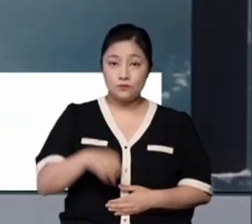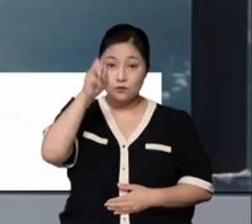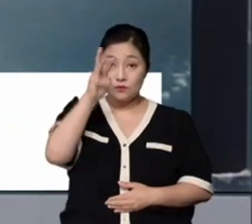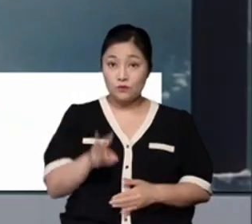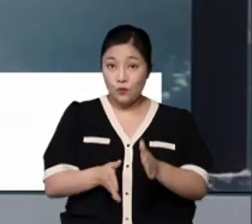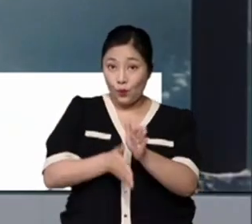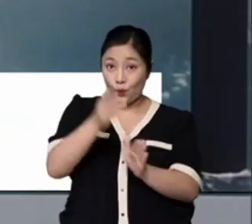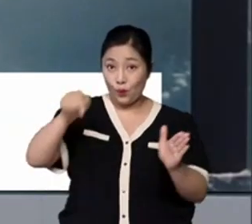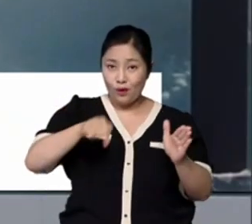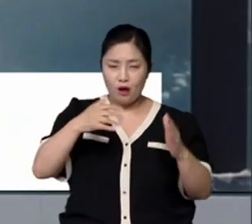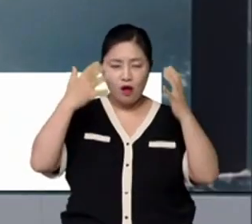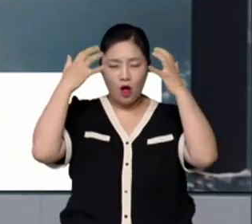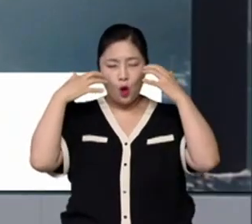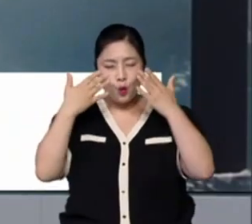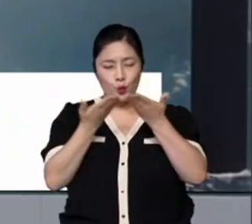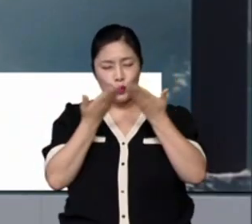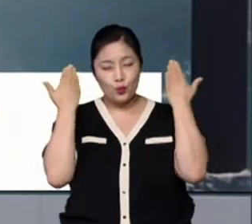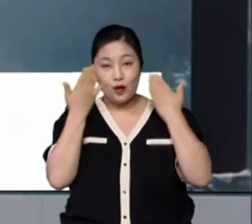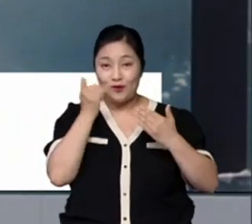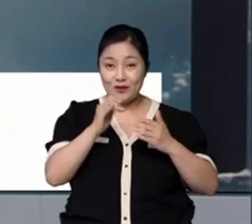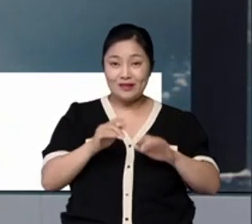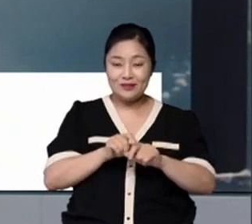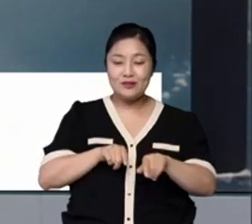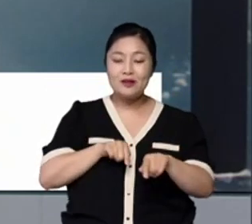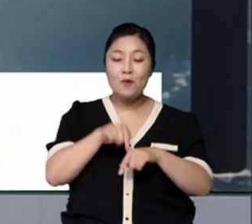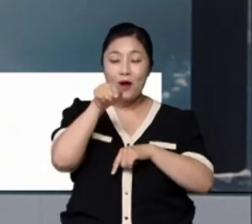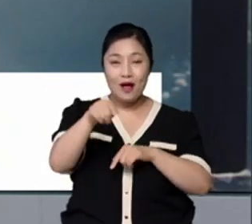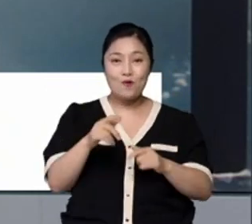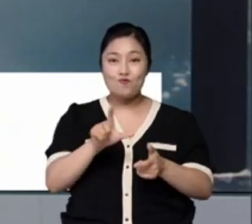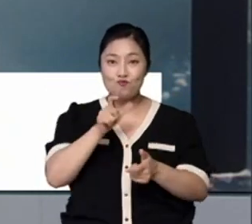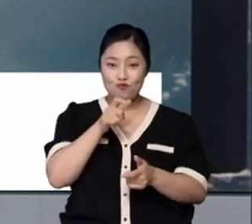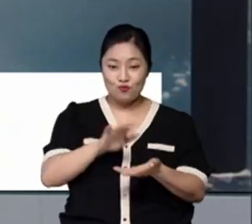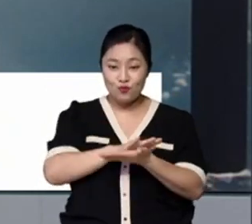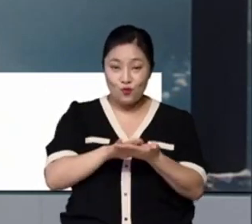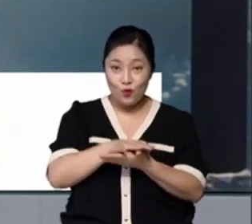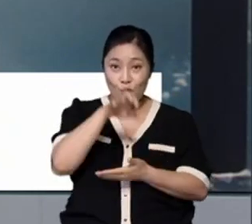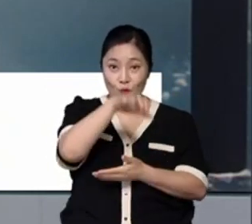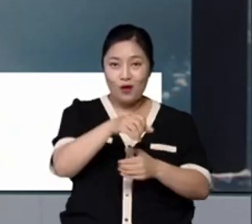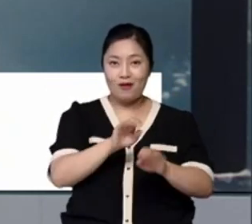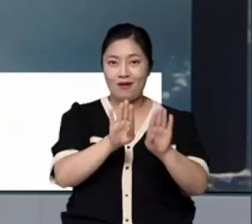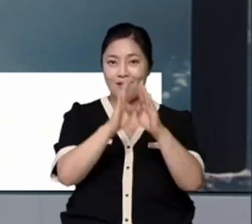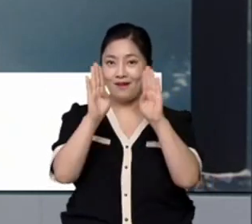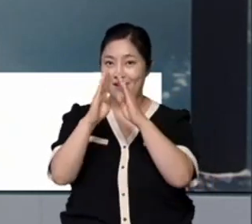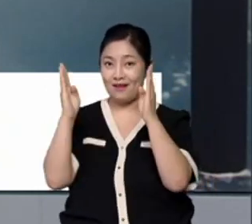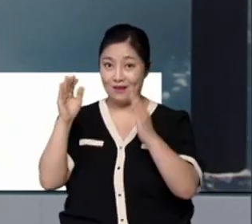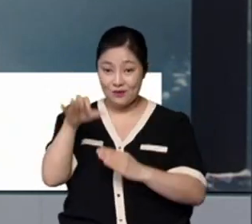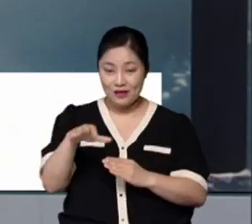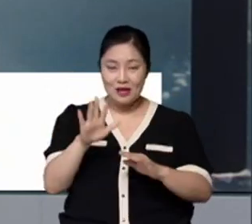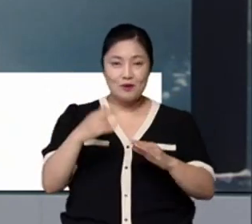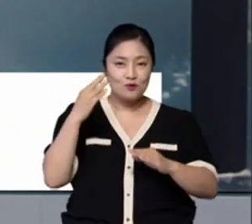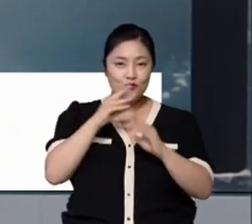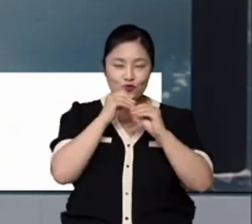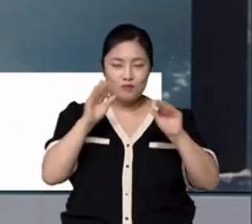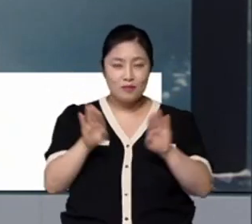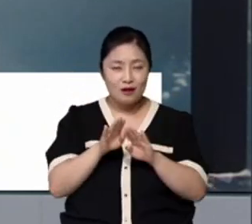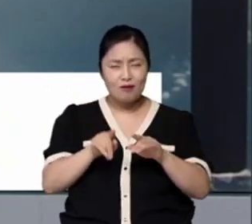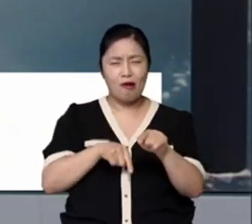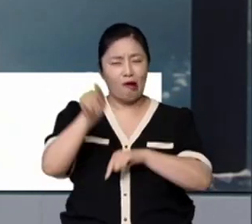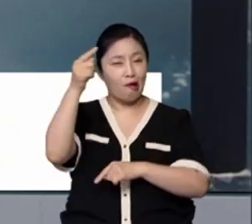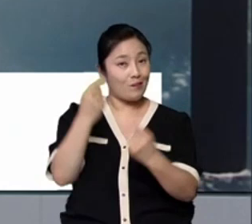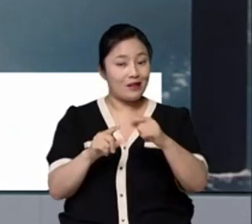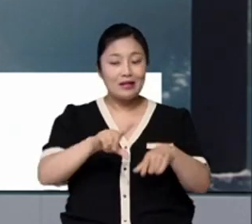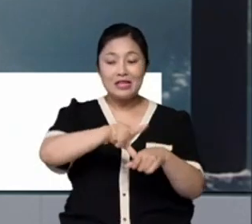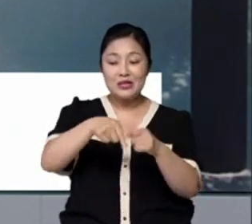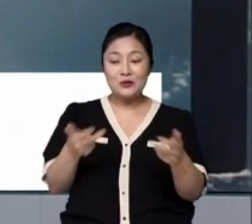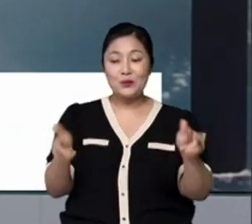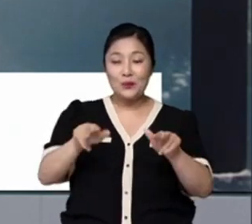광주 도심에서 더위를 식힐 수 있는 야외 물놀이장들이 차례로 문을 열고 있습니다. 이번 주말은 멀리 나가는 대신